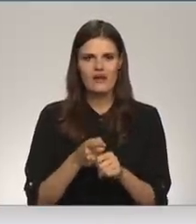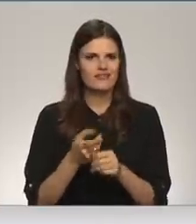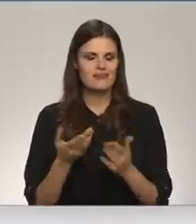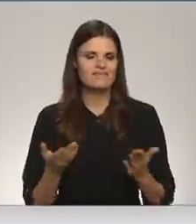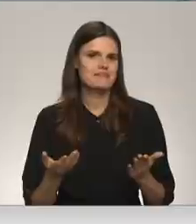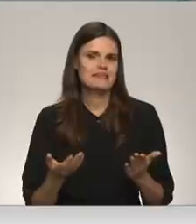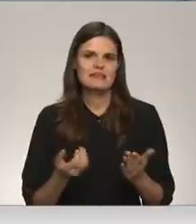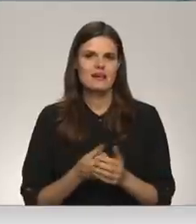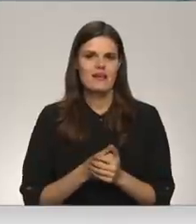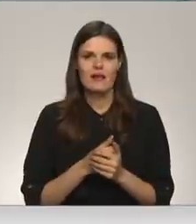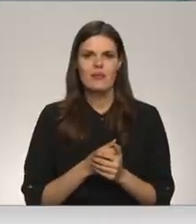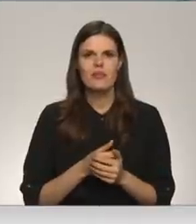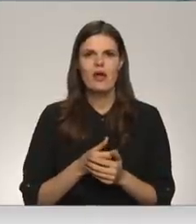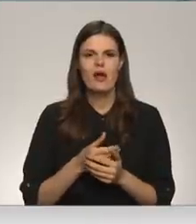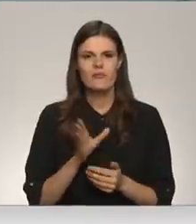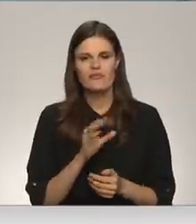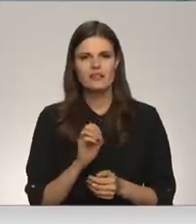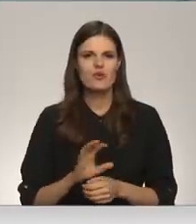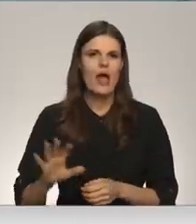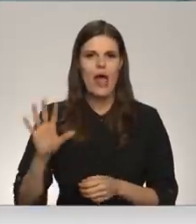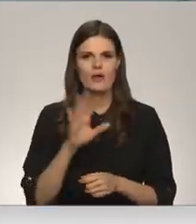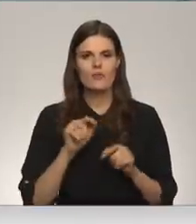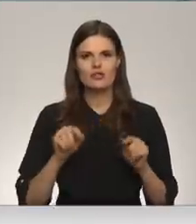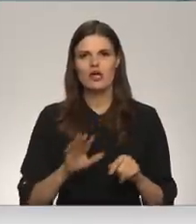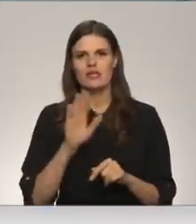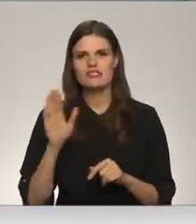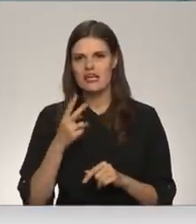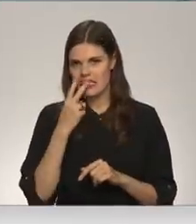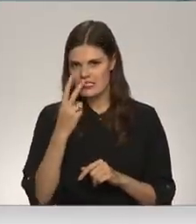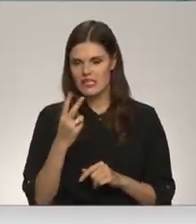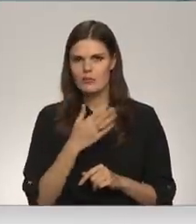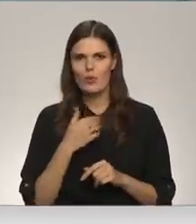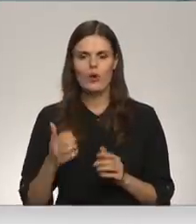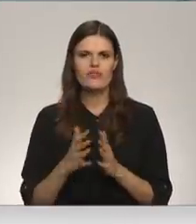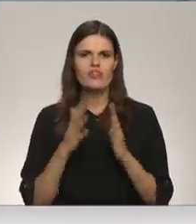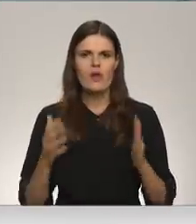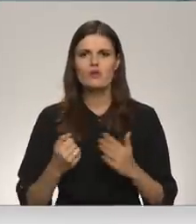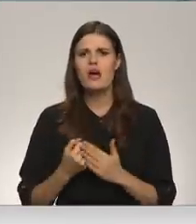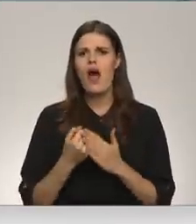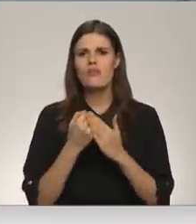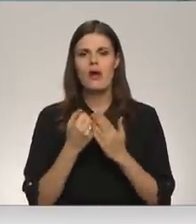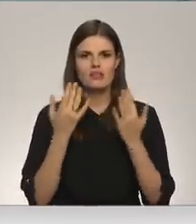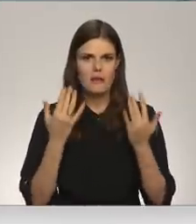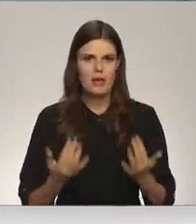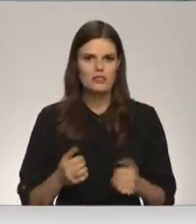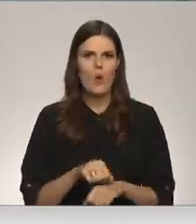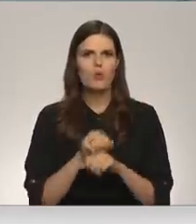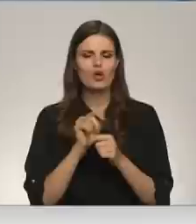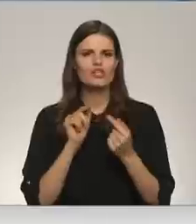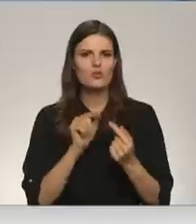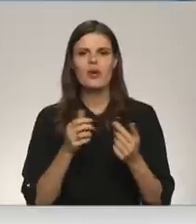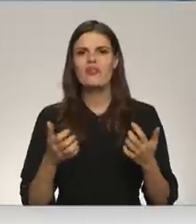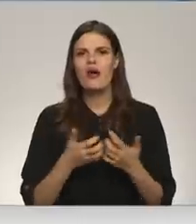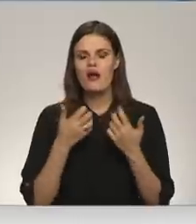līdzīgi. Visur Eiropā mēs šajās dienās redzam ļoti daudz atbalsta pasākumu, protestus pret